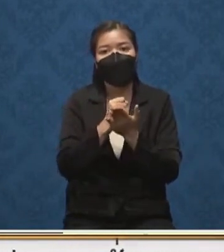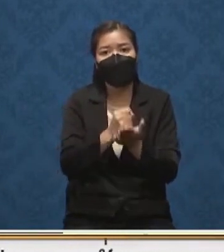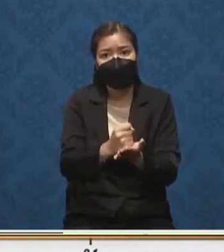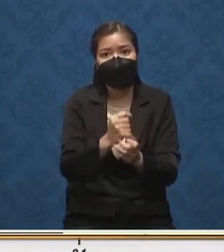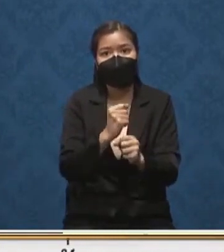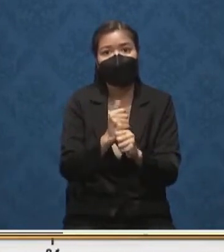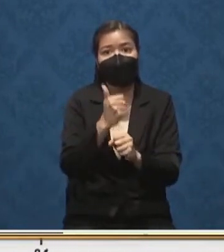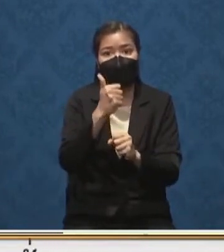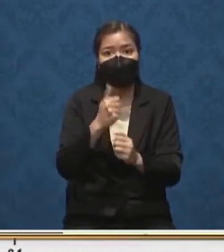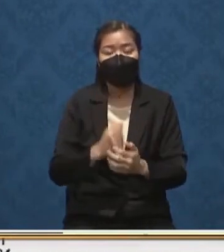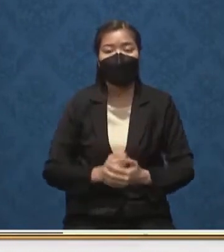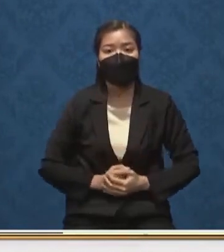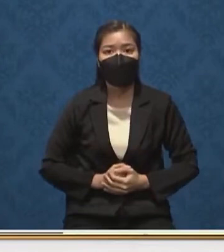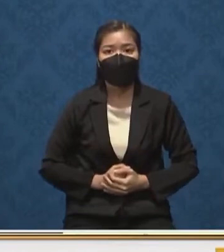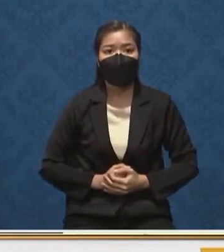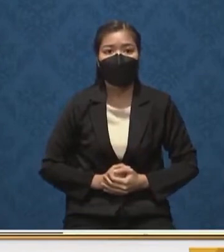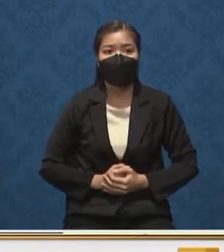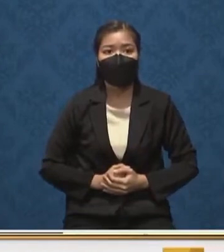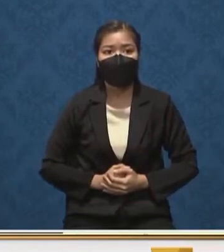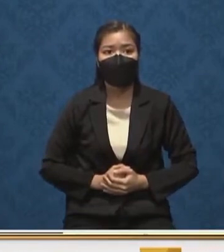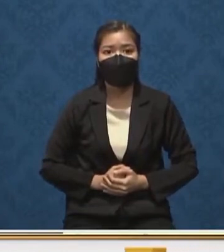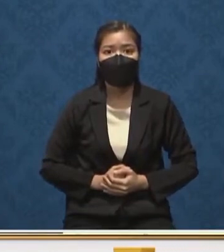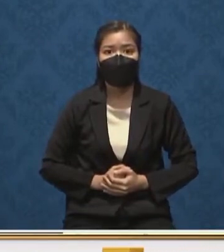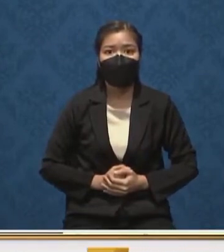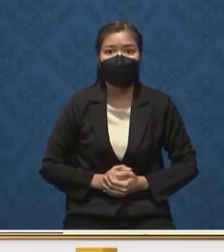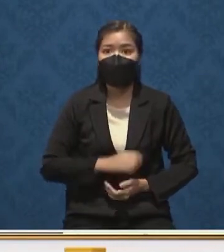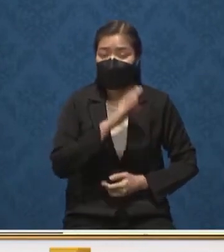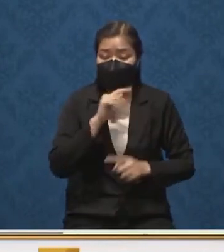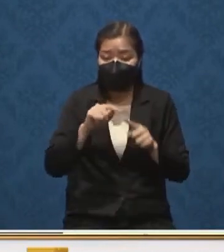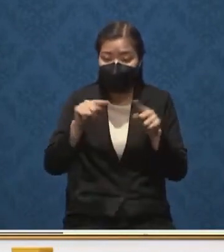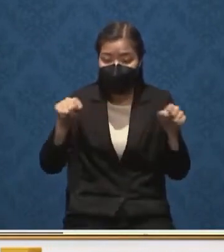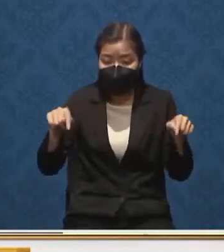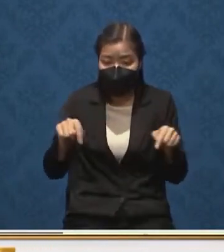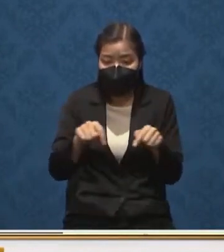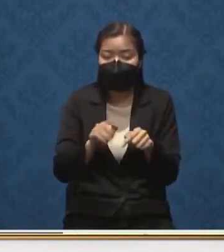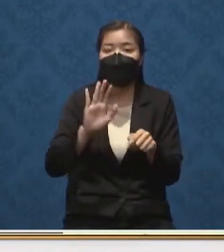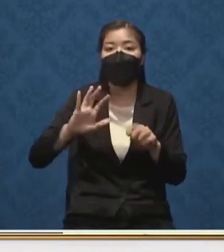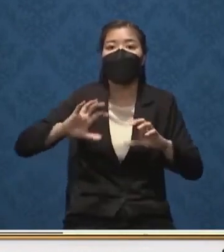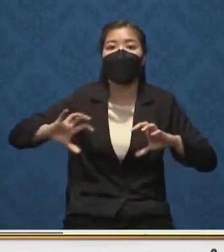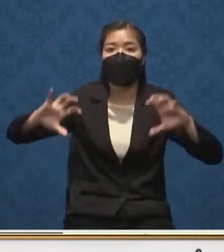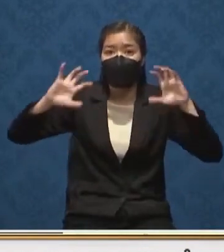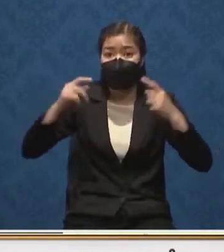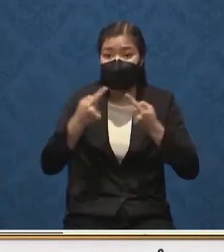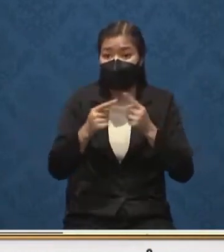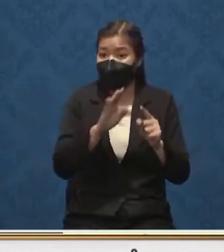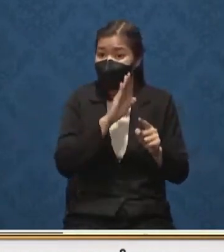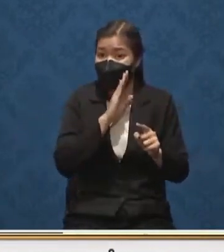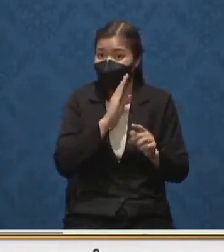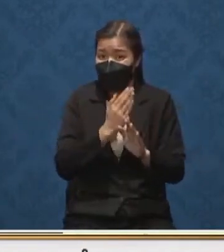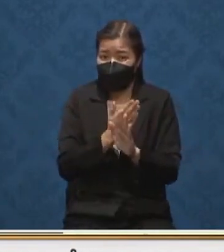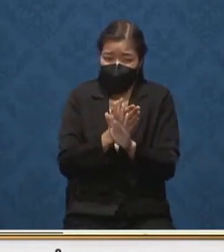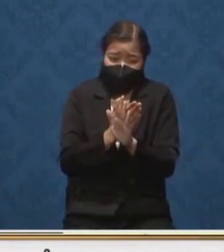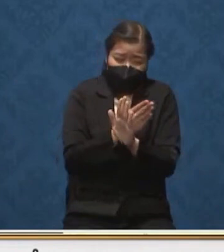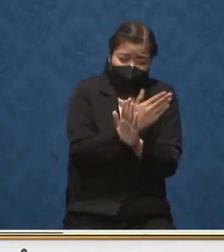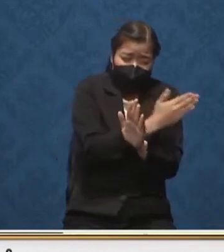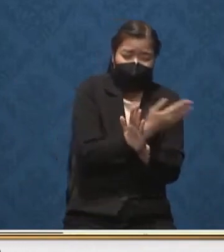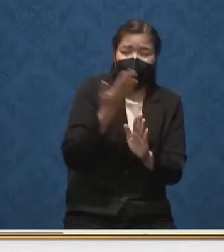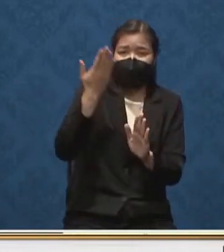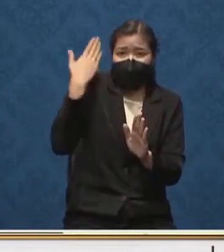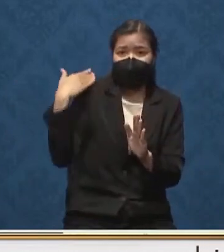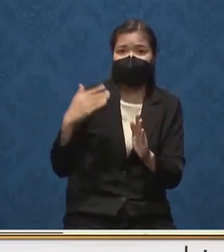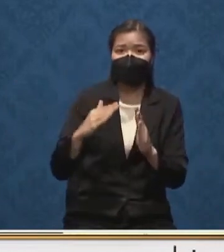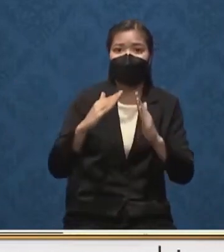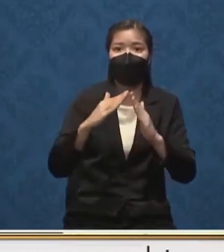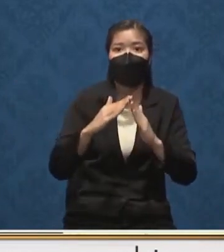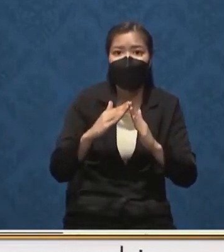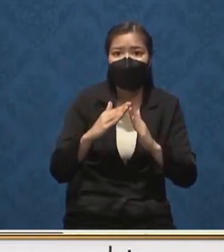ที่ขององค์กรของรัฐที่ประชาชนเขอยู่ไปแล้วเนี่ยนะถ้าเขาอยู่ก่อนก็กันออกไปถ้าเไม่อยู่เไม่อยู่แล้วเ